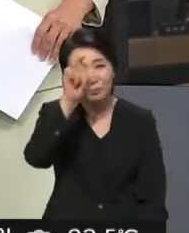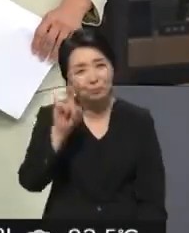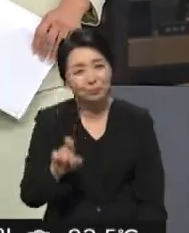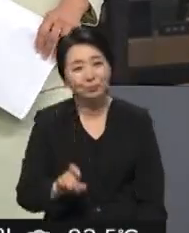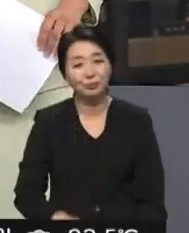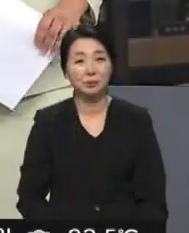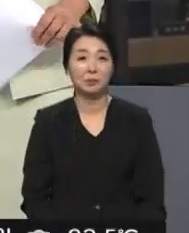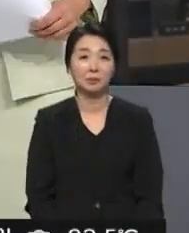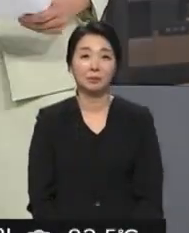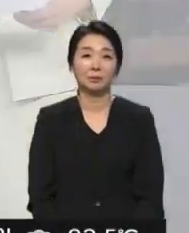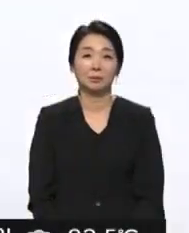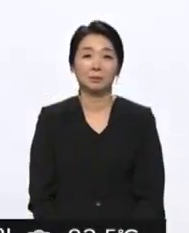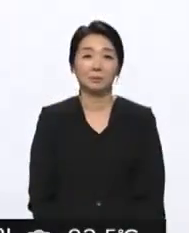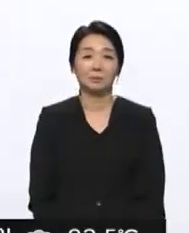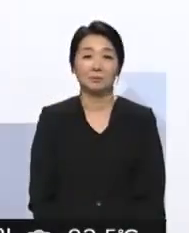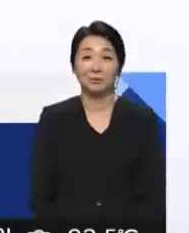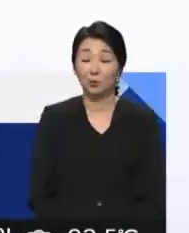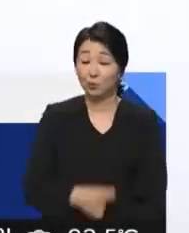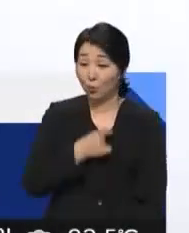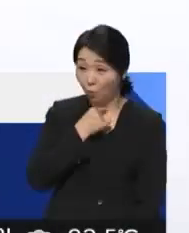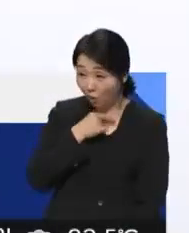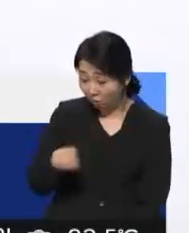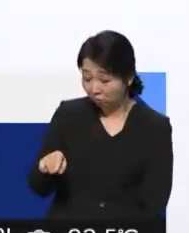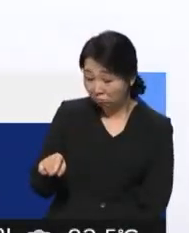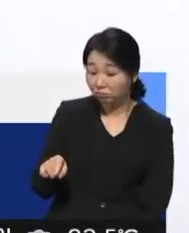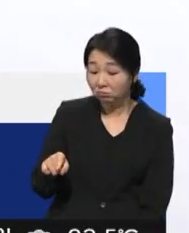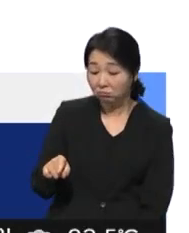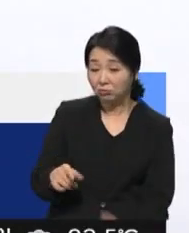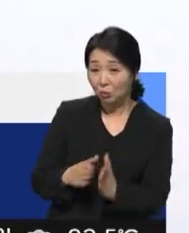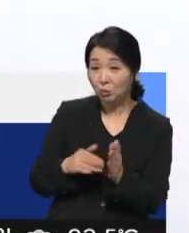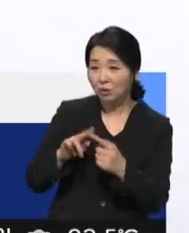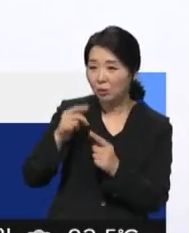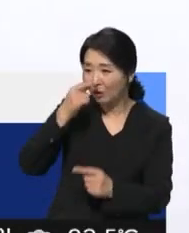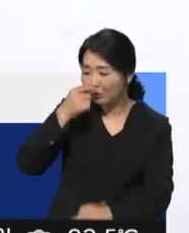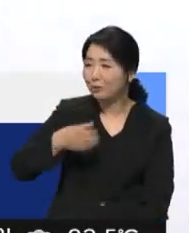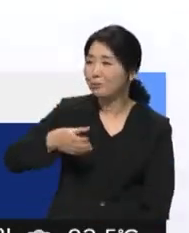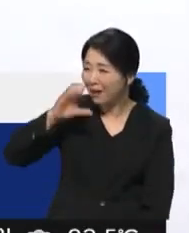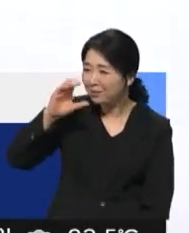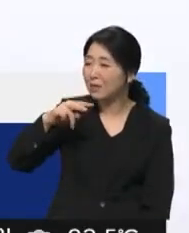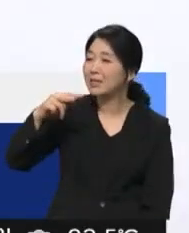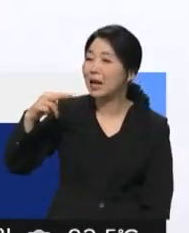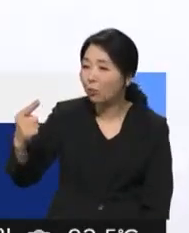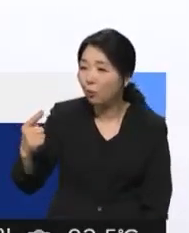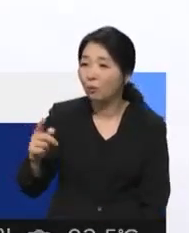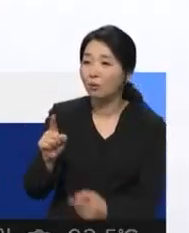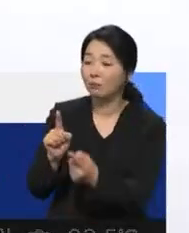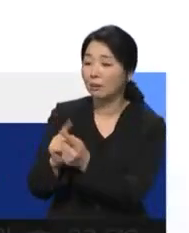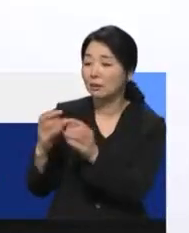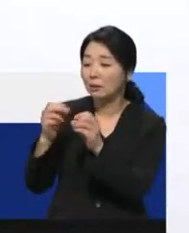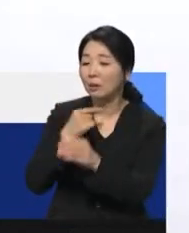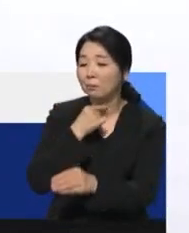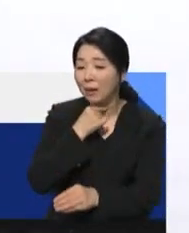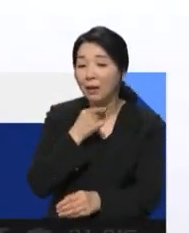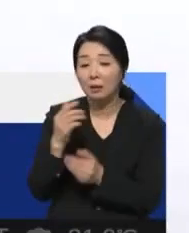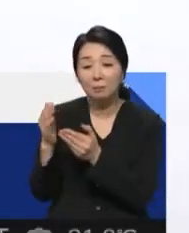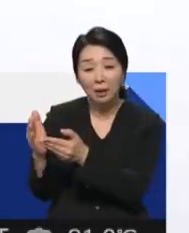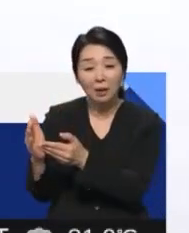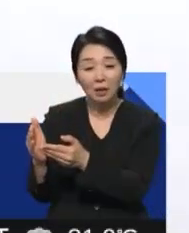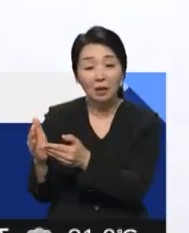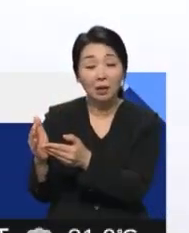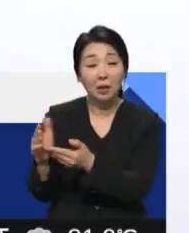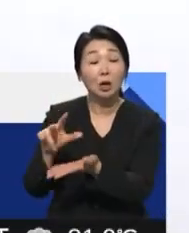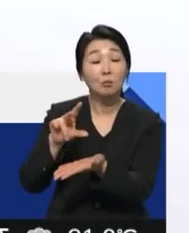듭니다. 굳이 원하시니 비공개로 소주 마시면서라도 만나서 얘기하고 싶습니다. 대신에